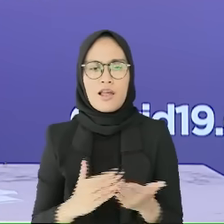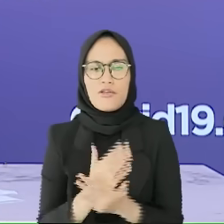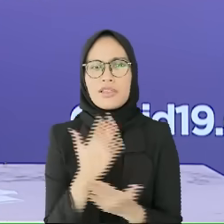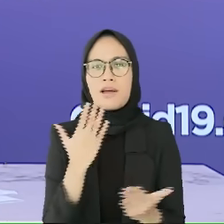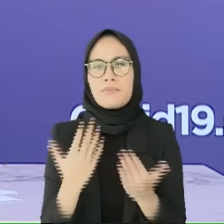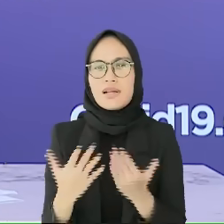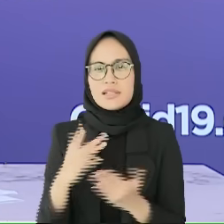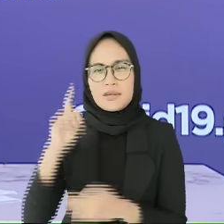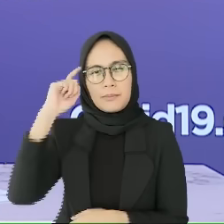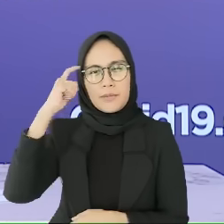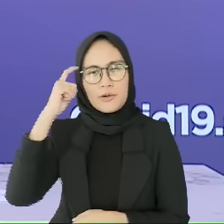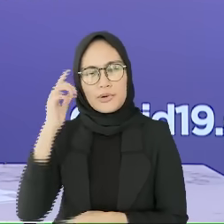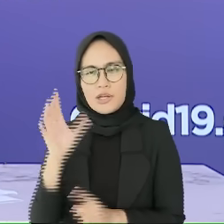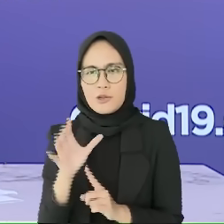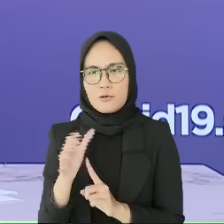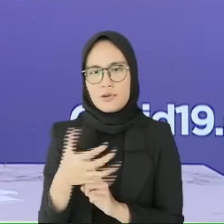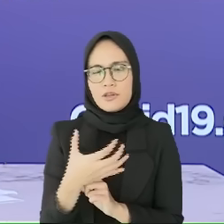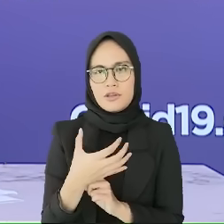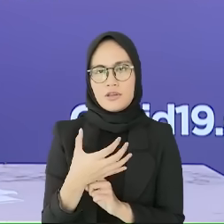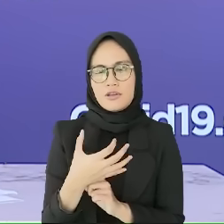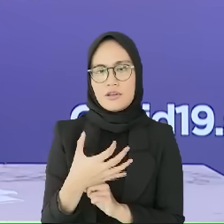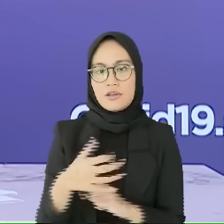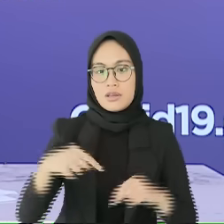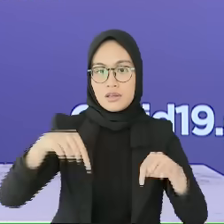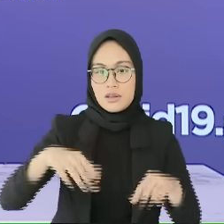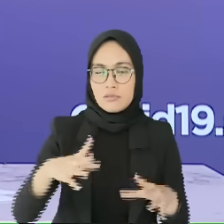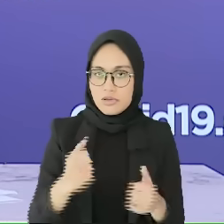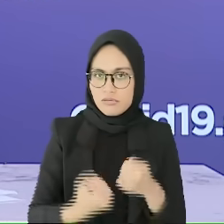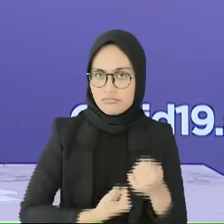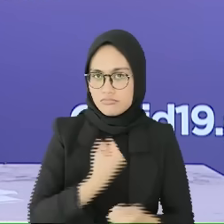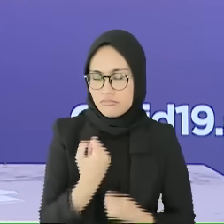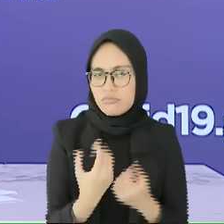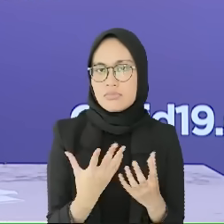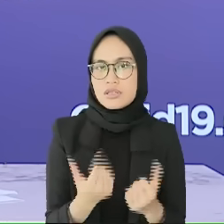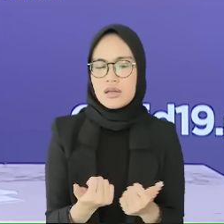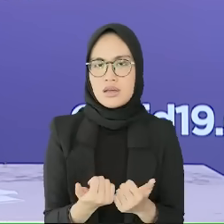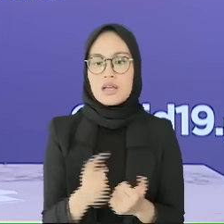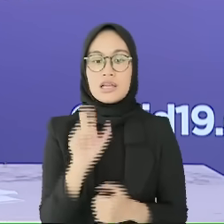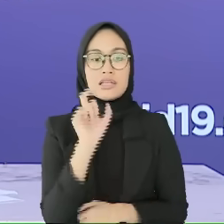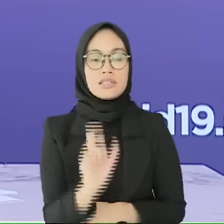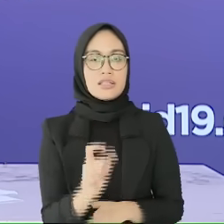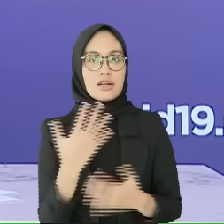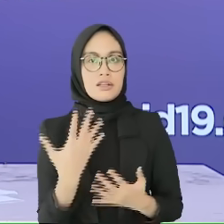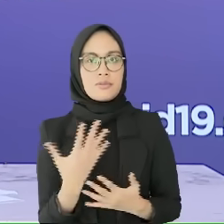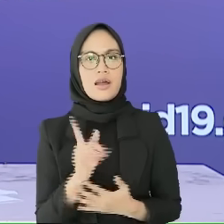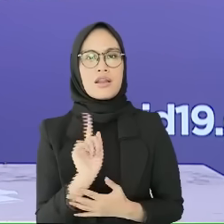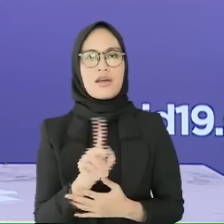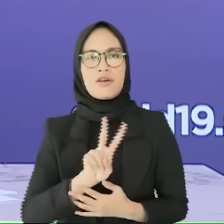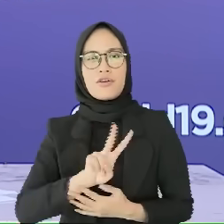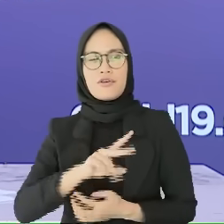Lindungi. Hal ini dapat dilakukan dengan mengajukan verifikasi di situs web